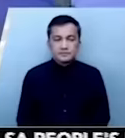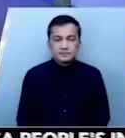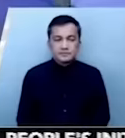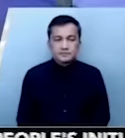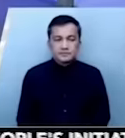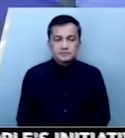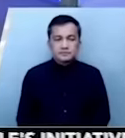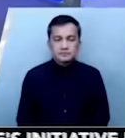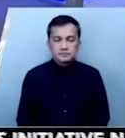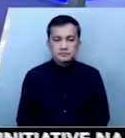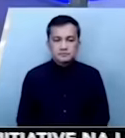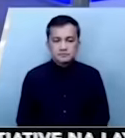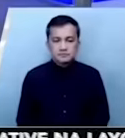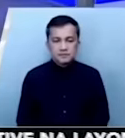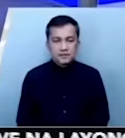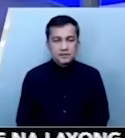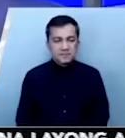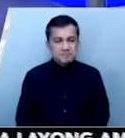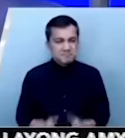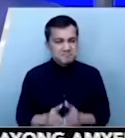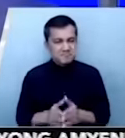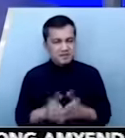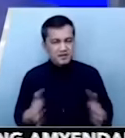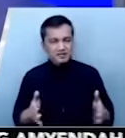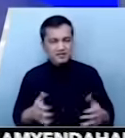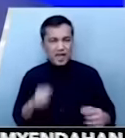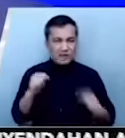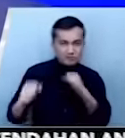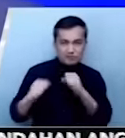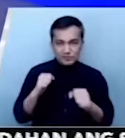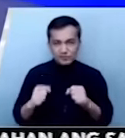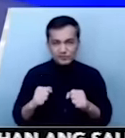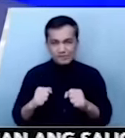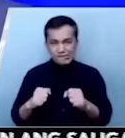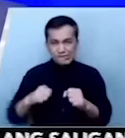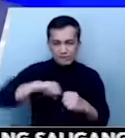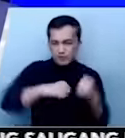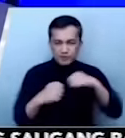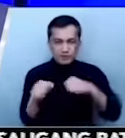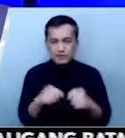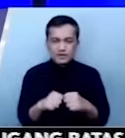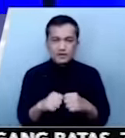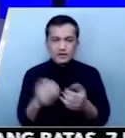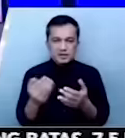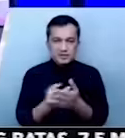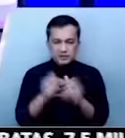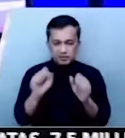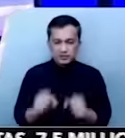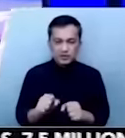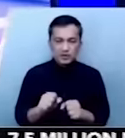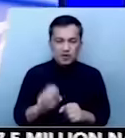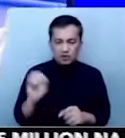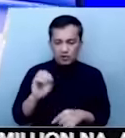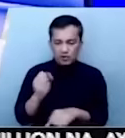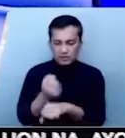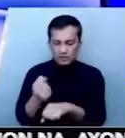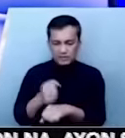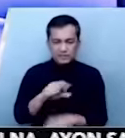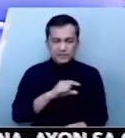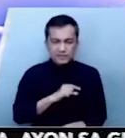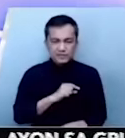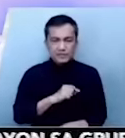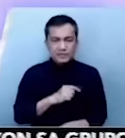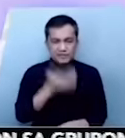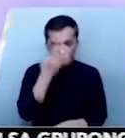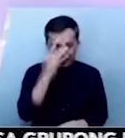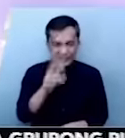Mas malalaking action scenes at bardagulan ang aabangan sa pinakabagong season ng Walang Matigas na Police sa Matinik na Misis this February. Yan